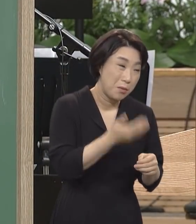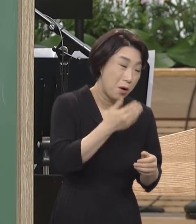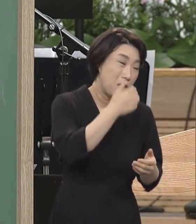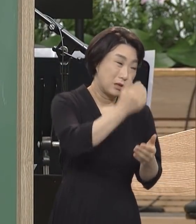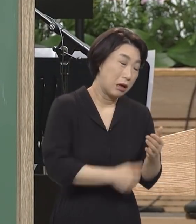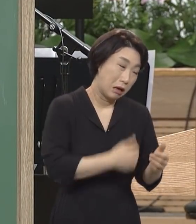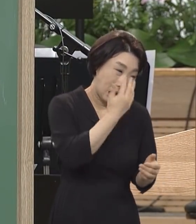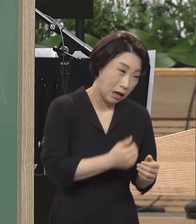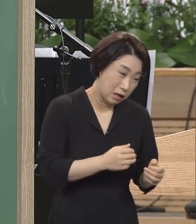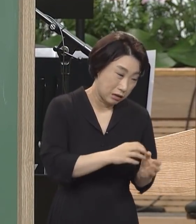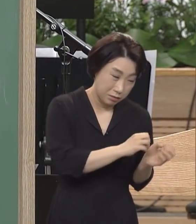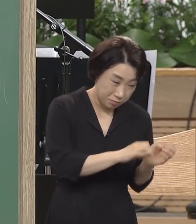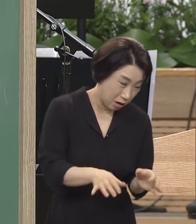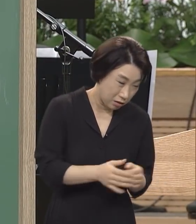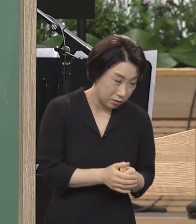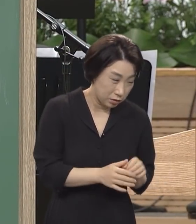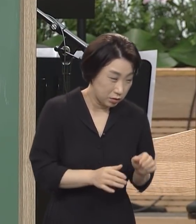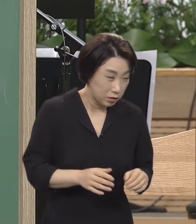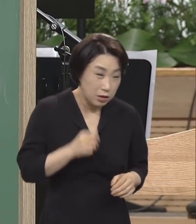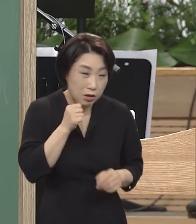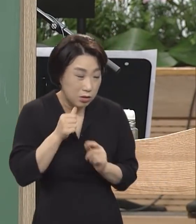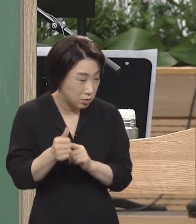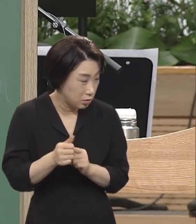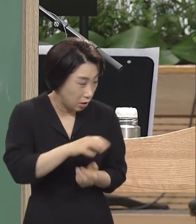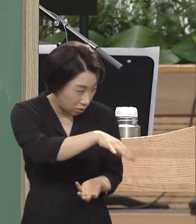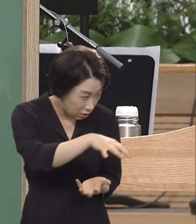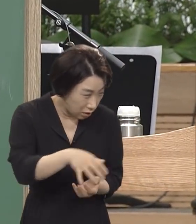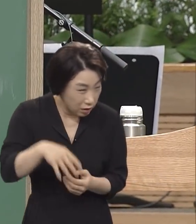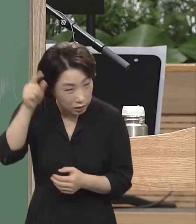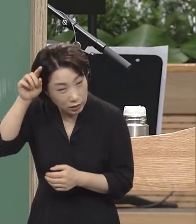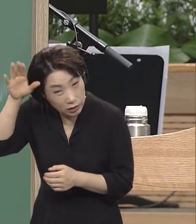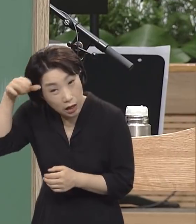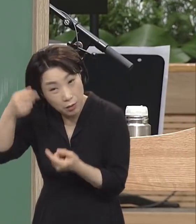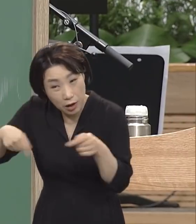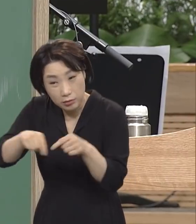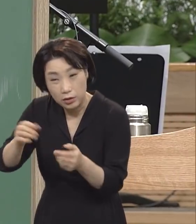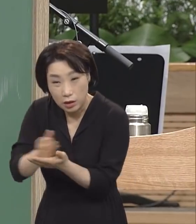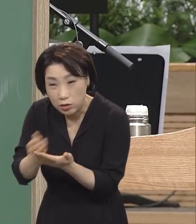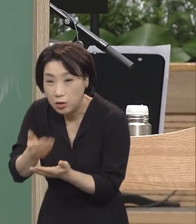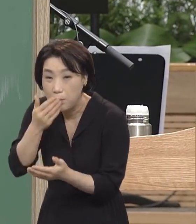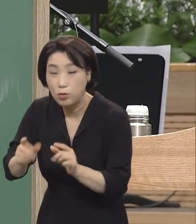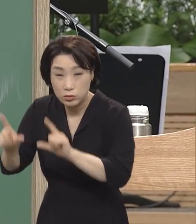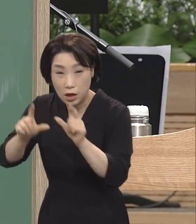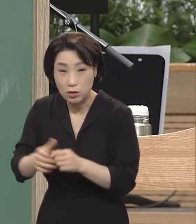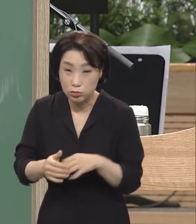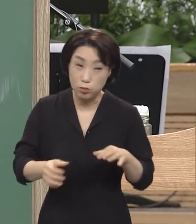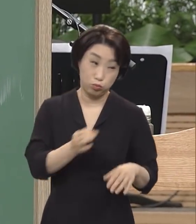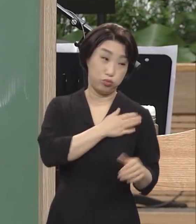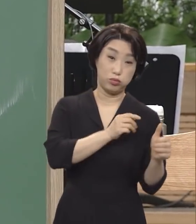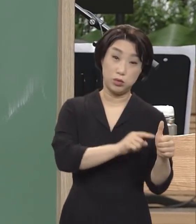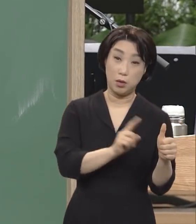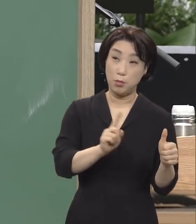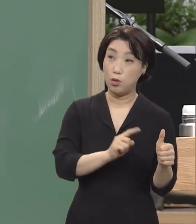탕에 심어봤던 것들을 내던지면 개와 함께 종답게 나눠 먹고 살았어 근데 부자는